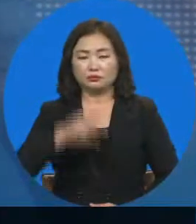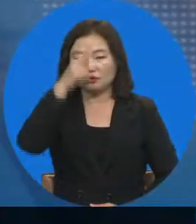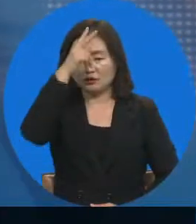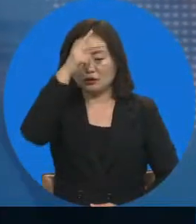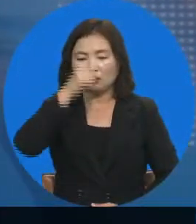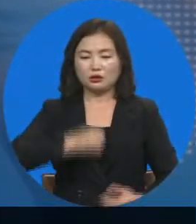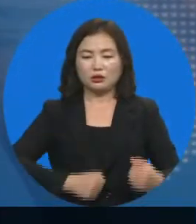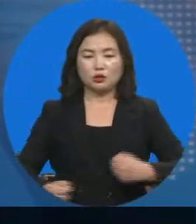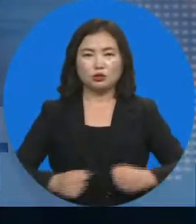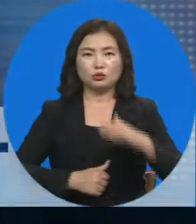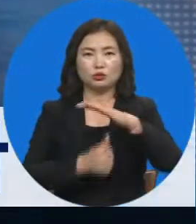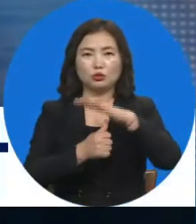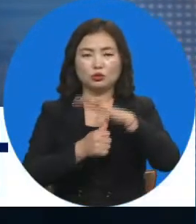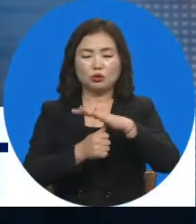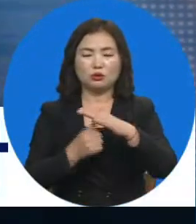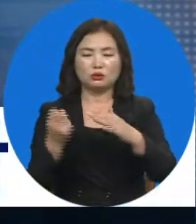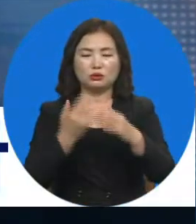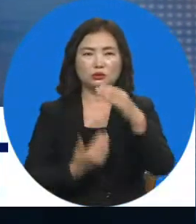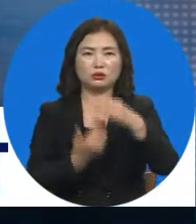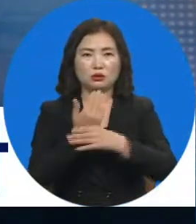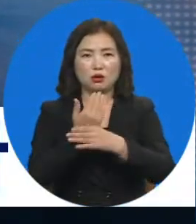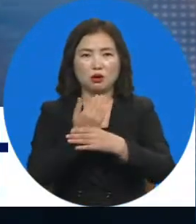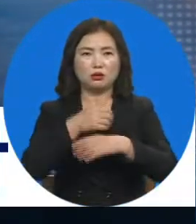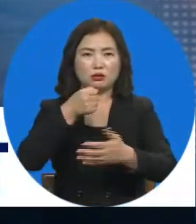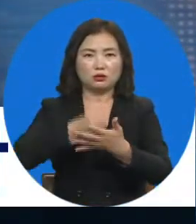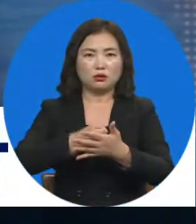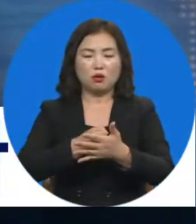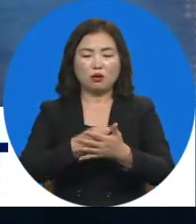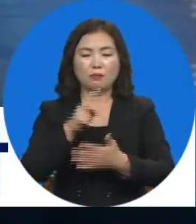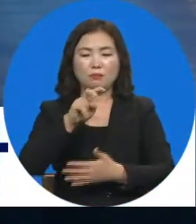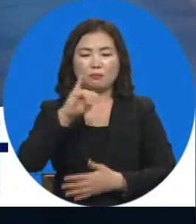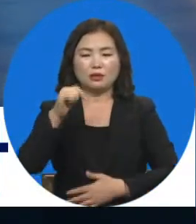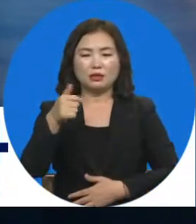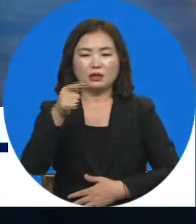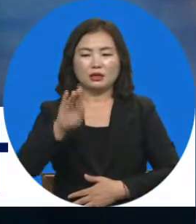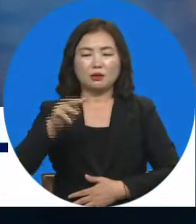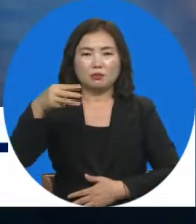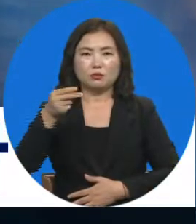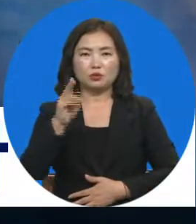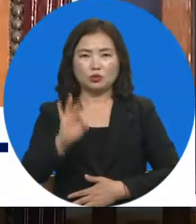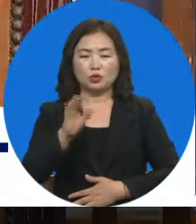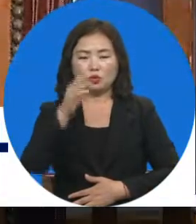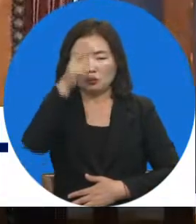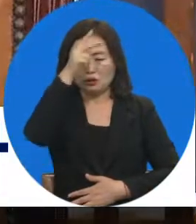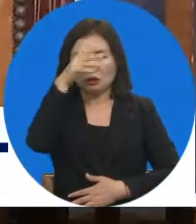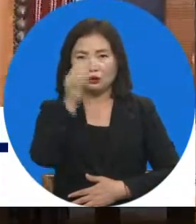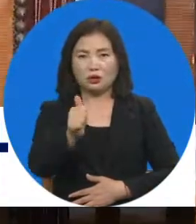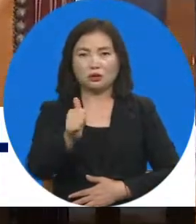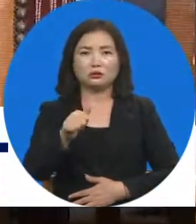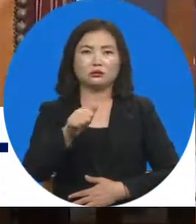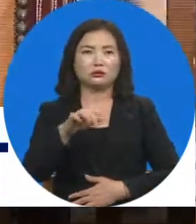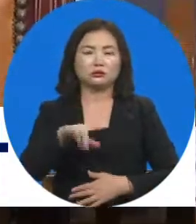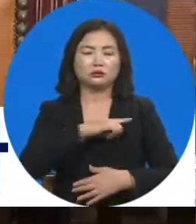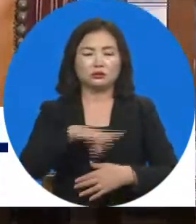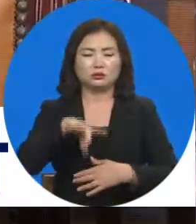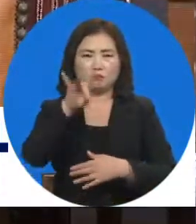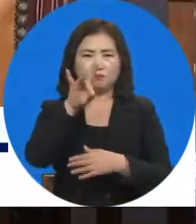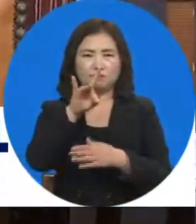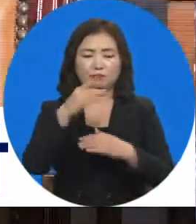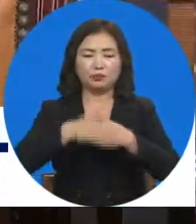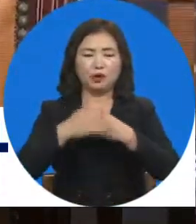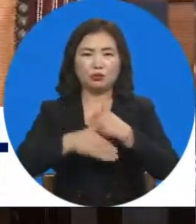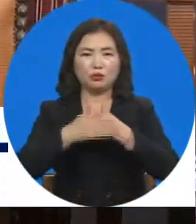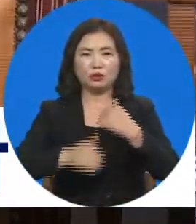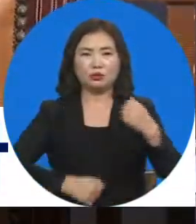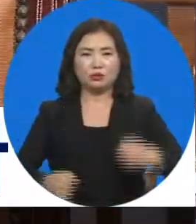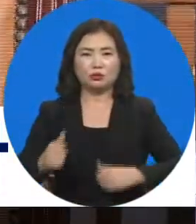경찰이 개구리 소년 사건을 재수사하기로 한 가운데 민감용 경찰청장이 현재 경찰청장으로는 처음으로 대구